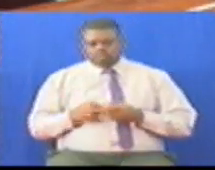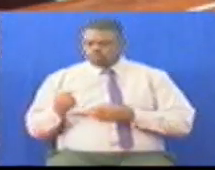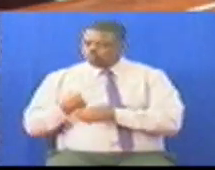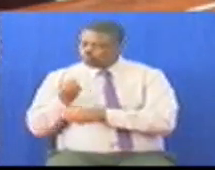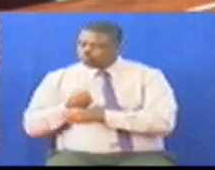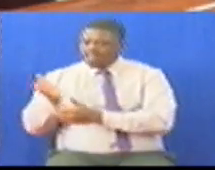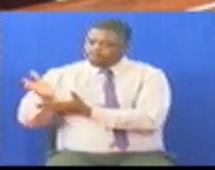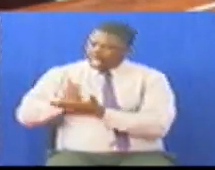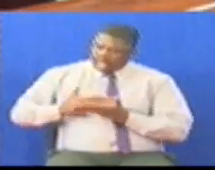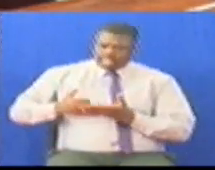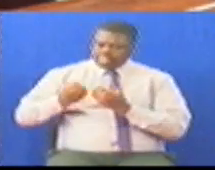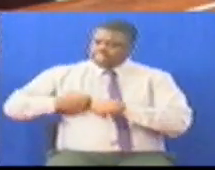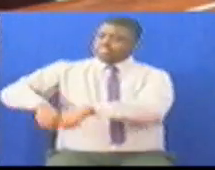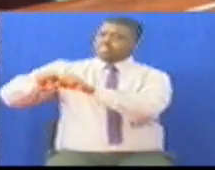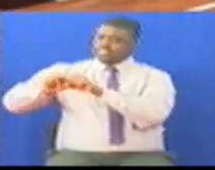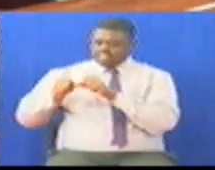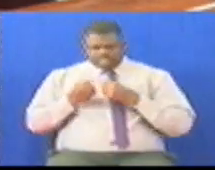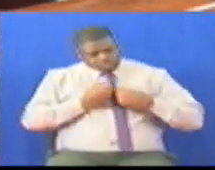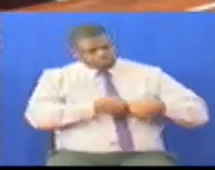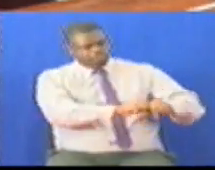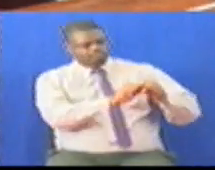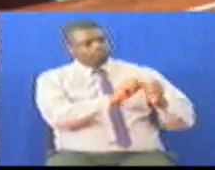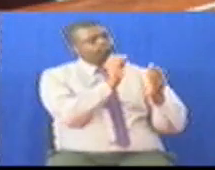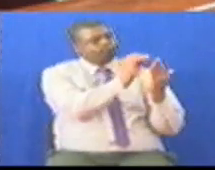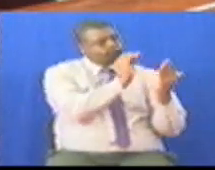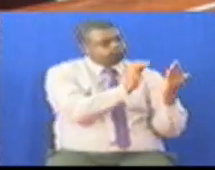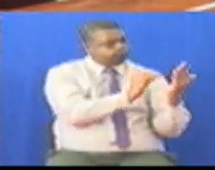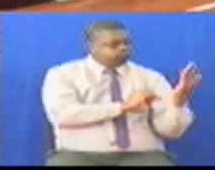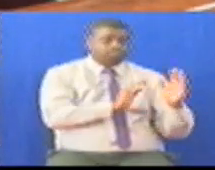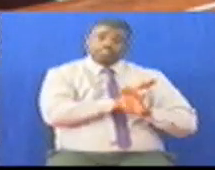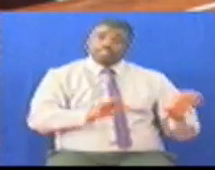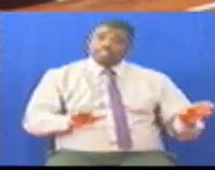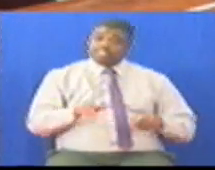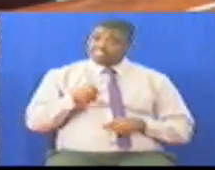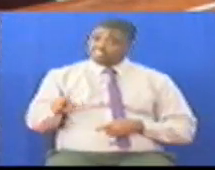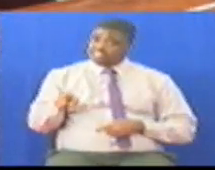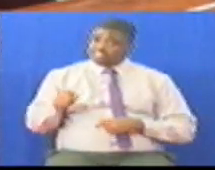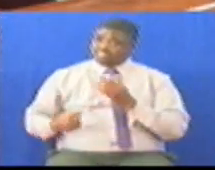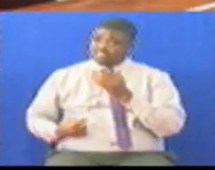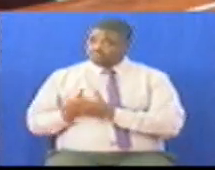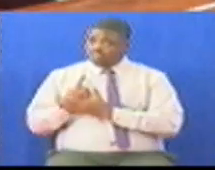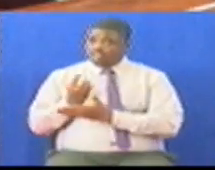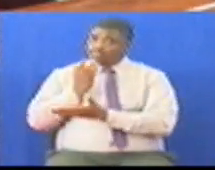zilizotekelezwa tumeziorodhesha pale, ambazo nayo ni mgawanyo, inatokana na mgawanyo wa rais. Taasisi